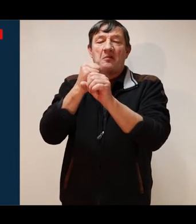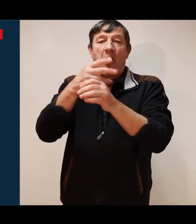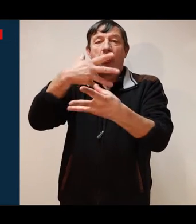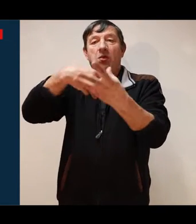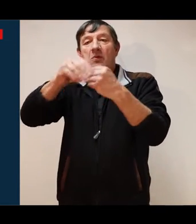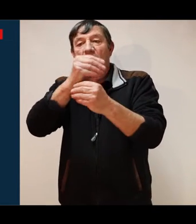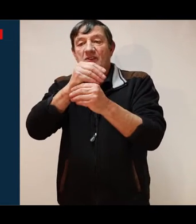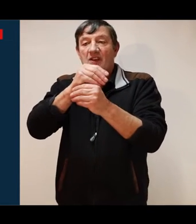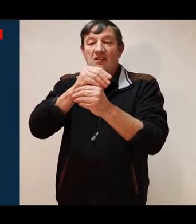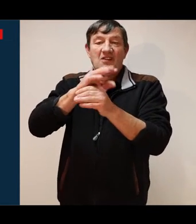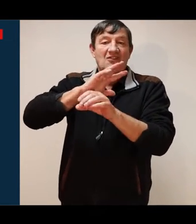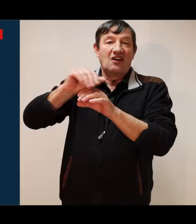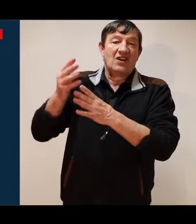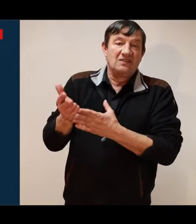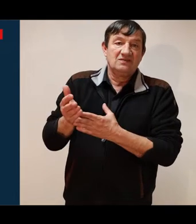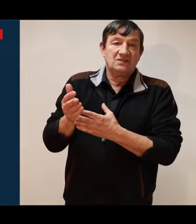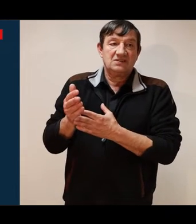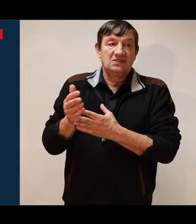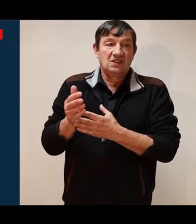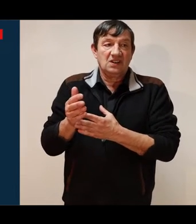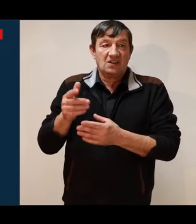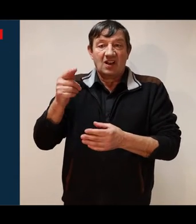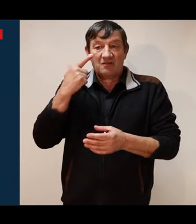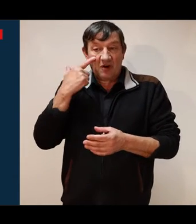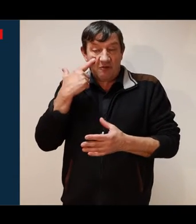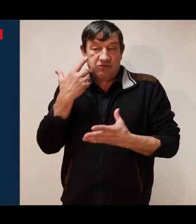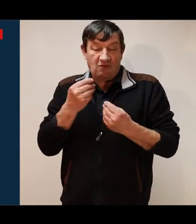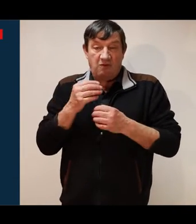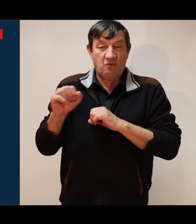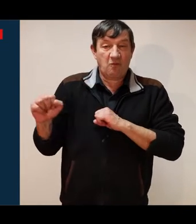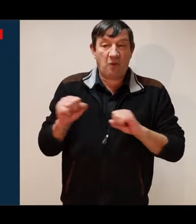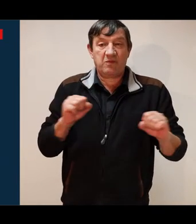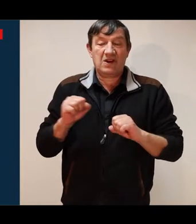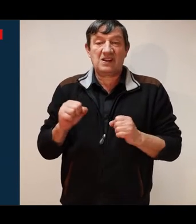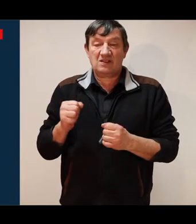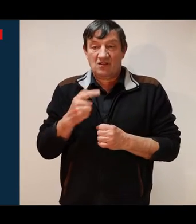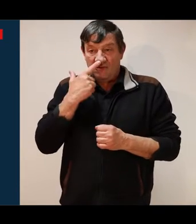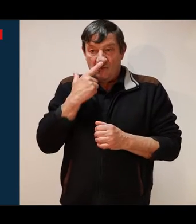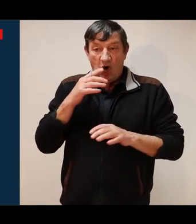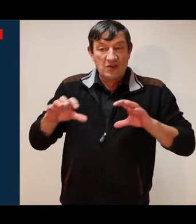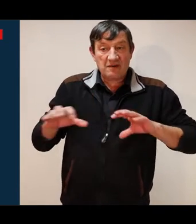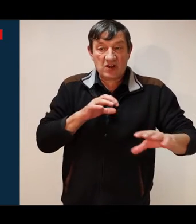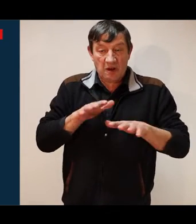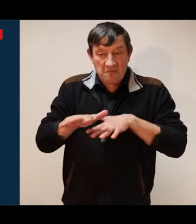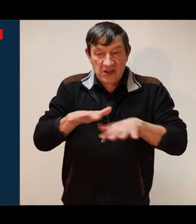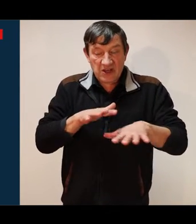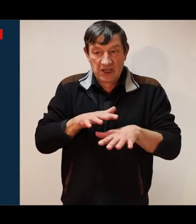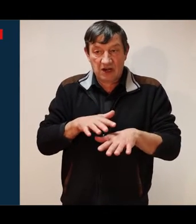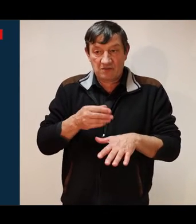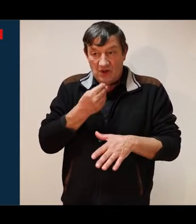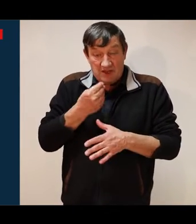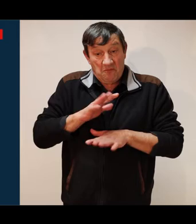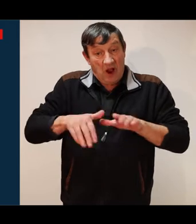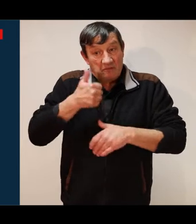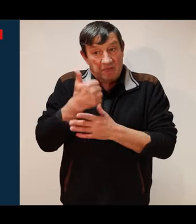sont pipés, les choses sont déjà faites, je vais avoir beaucoup de mal à me mobiliser pour avoir une démarche rationnelle et méthodique qui est pourtant celle